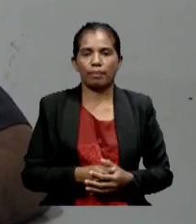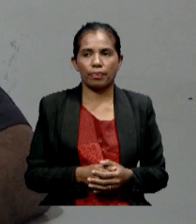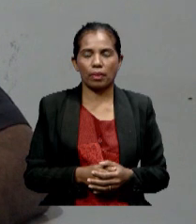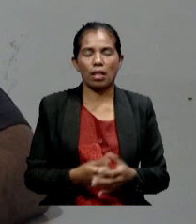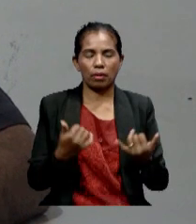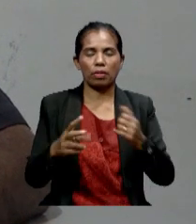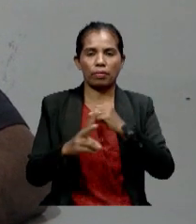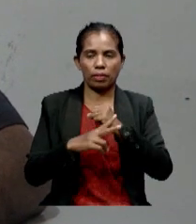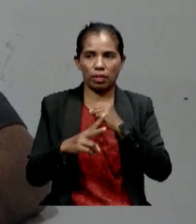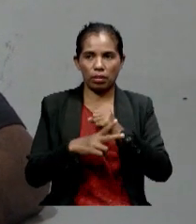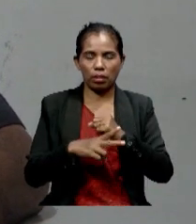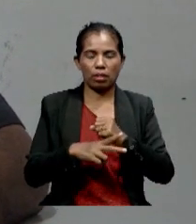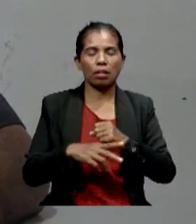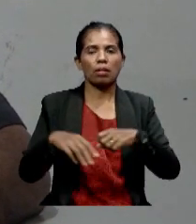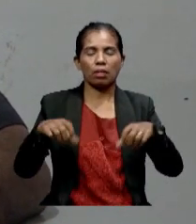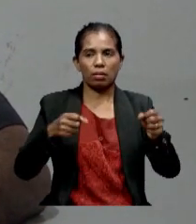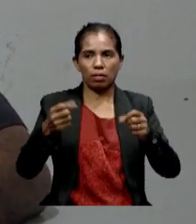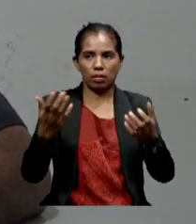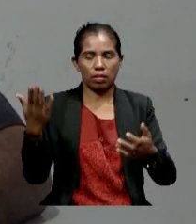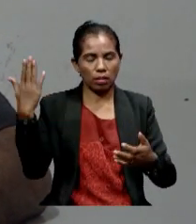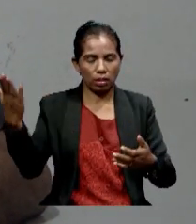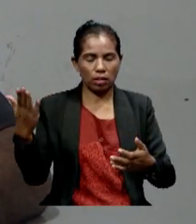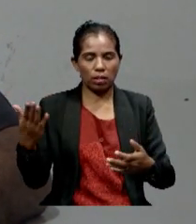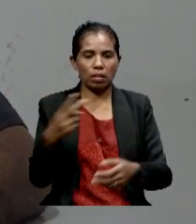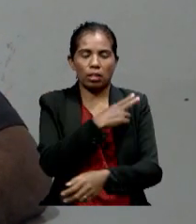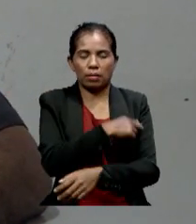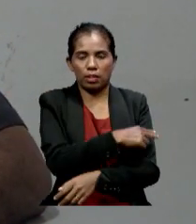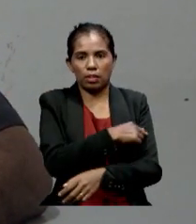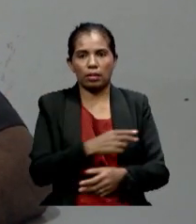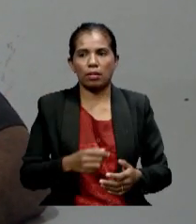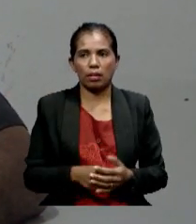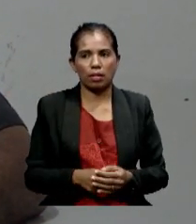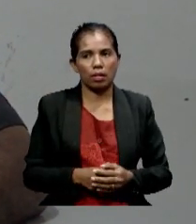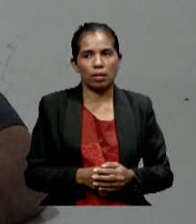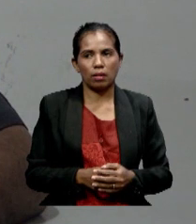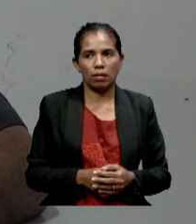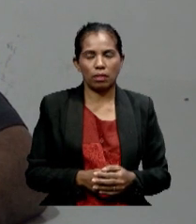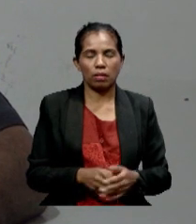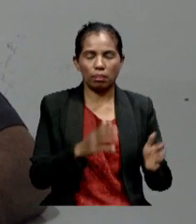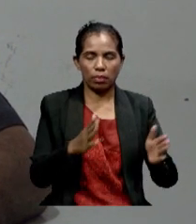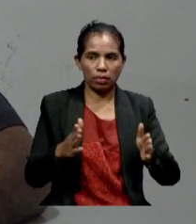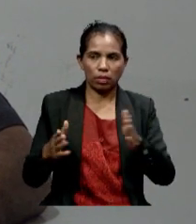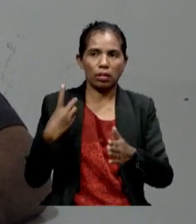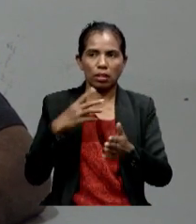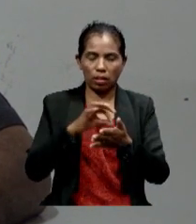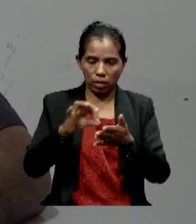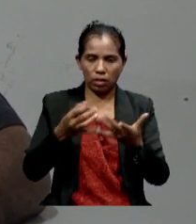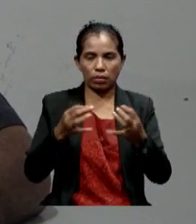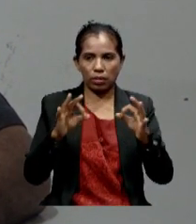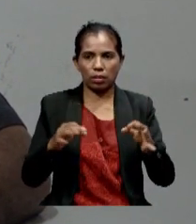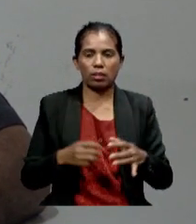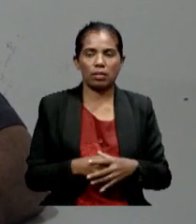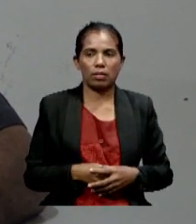viti media nombe motorista ni alo le tratamento ya lo hospital nasional di kiri valdares ni be prosesu ni transistona,